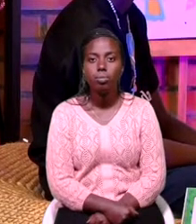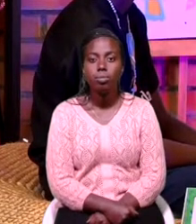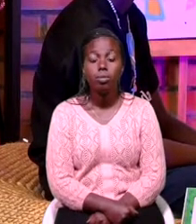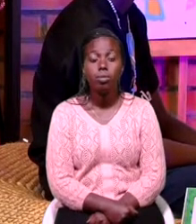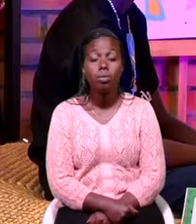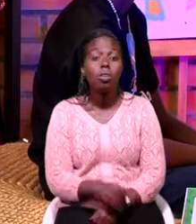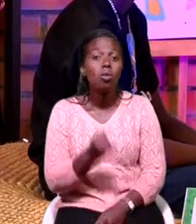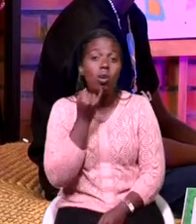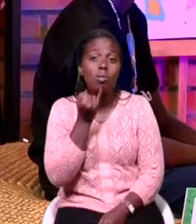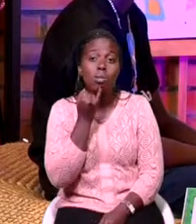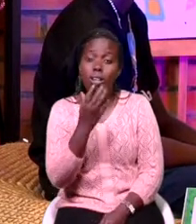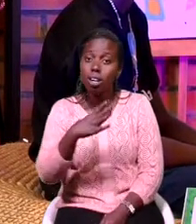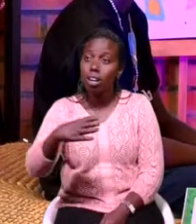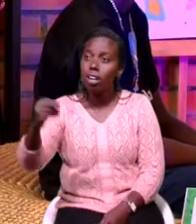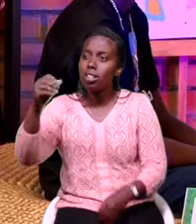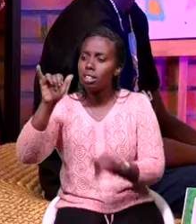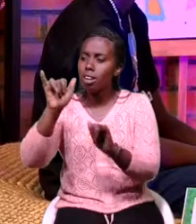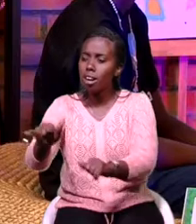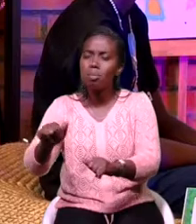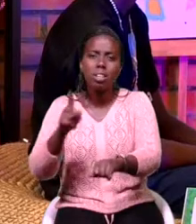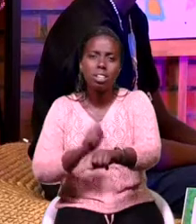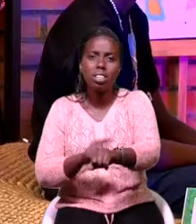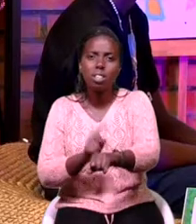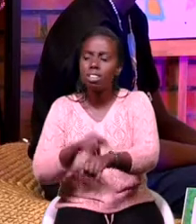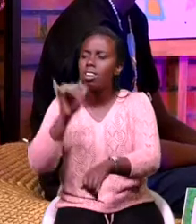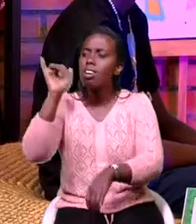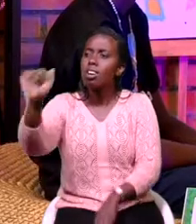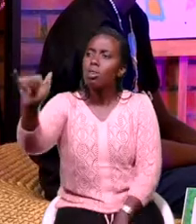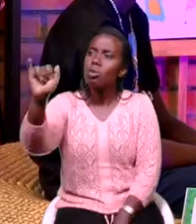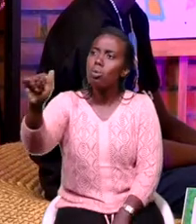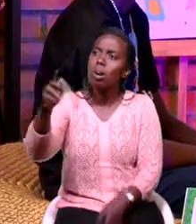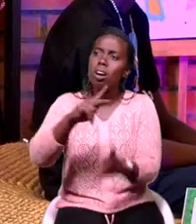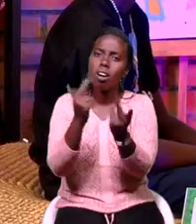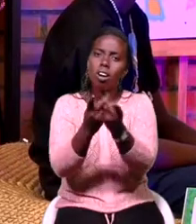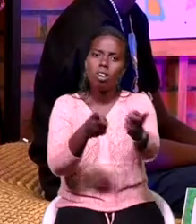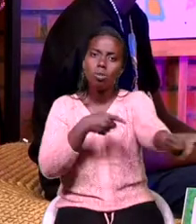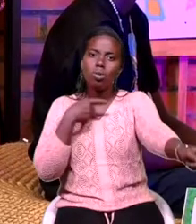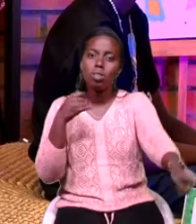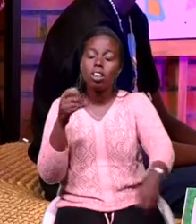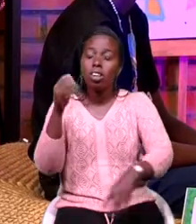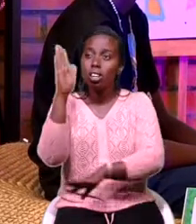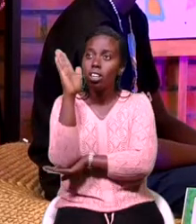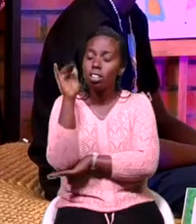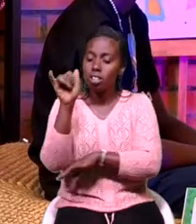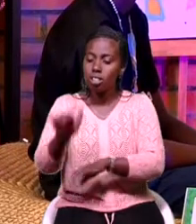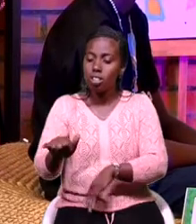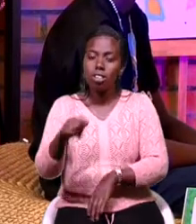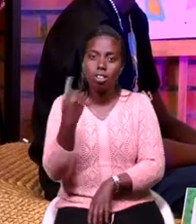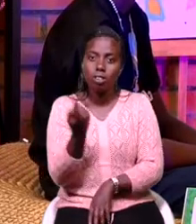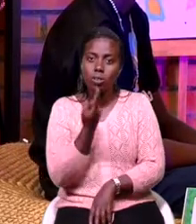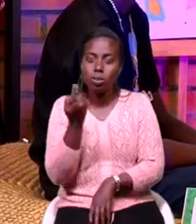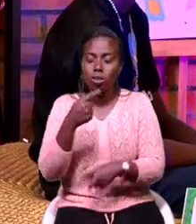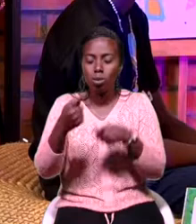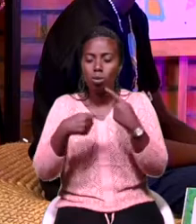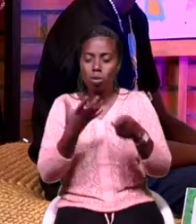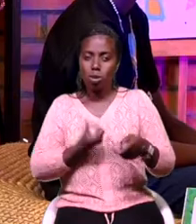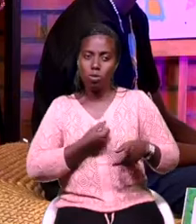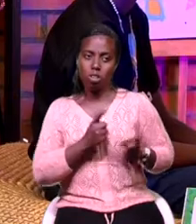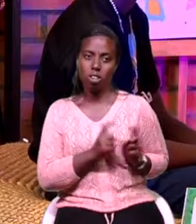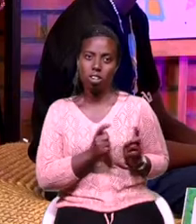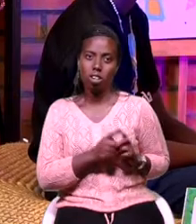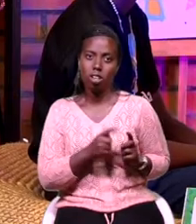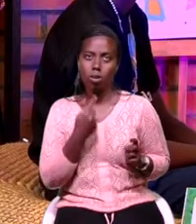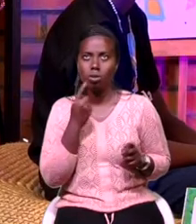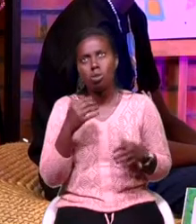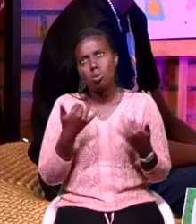wa mwana aragenda amara igihe yigumira iyo kure cyane igiti gisigara kiri cyonyine kikajya gihora gifite agahinda ati